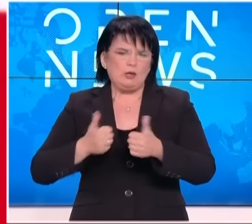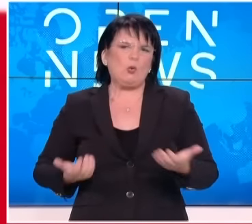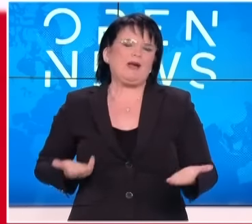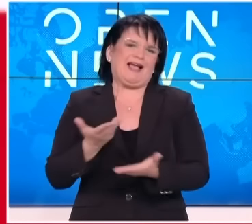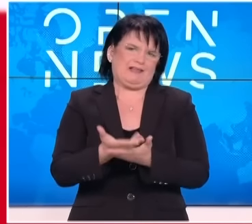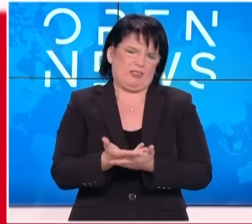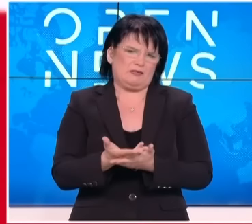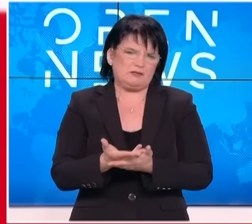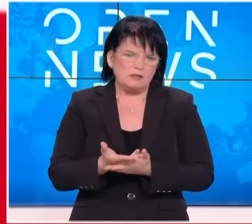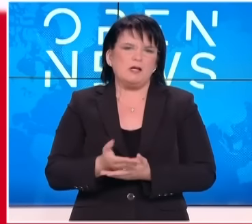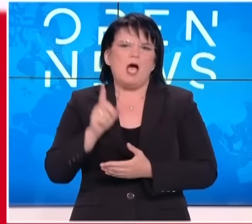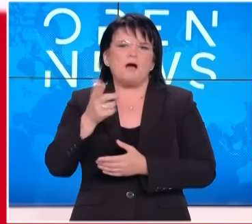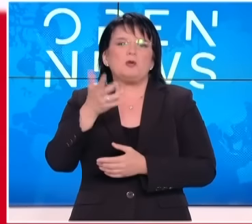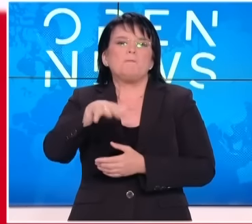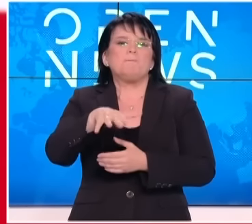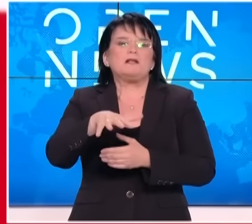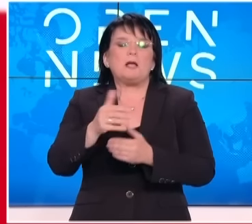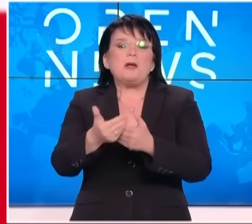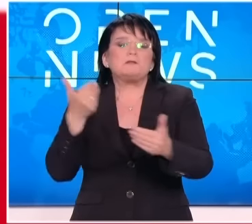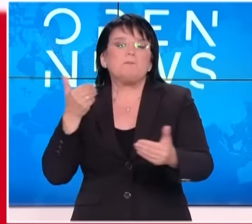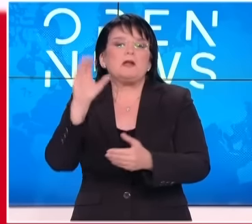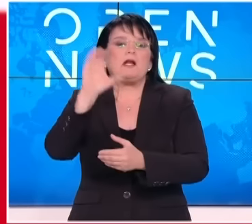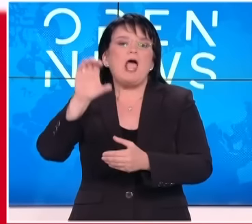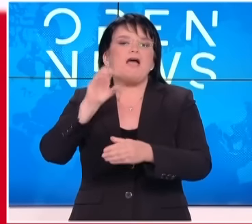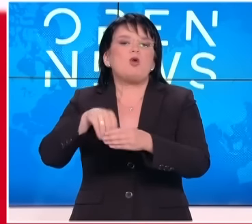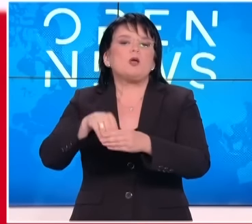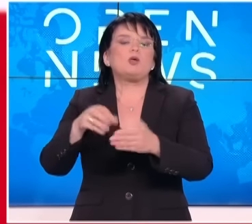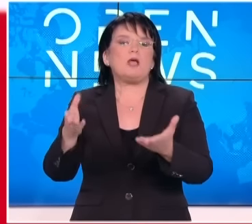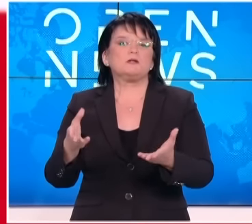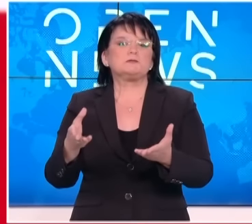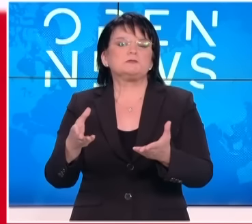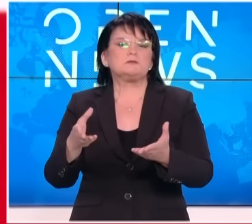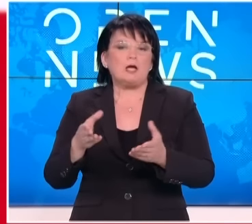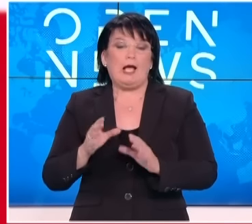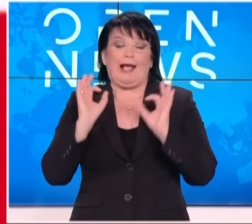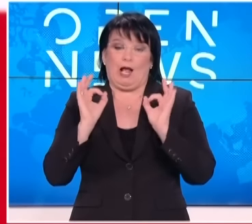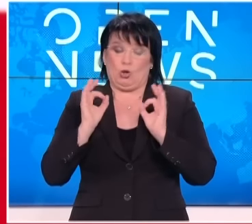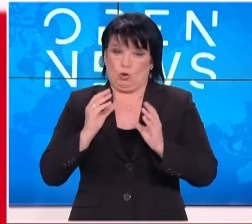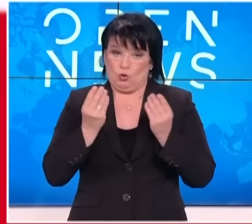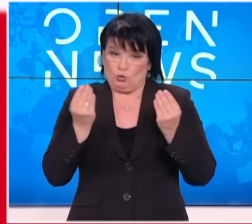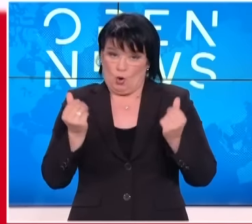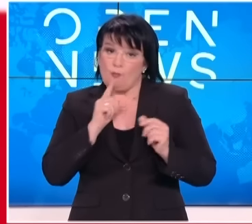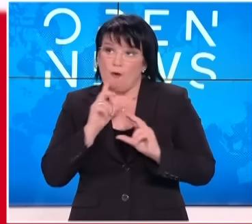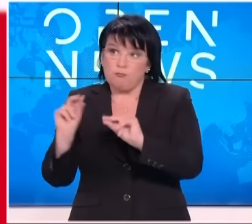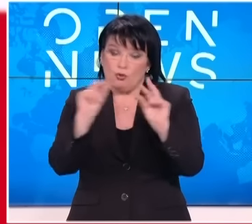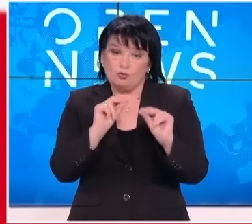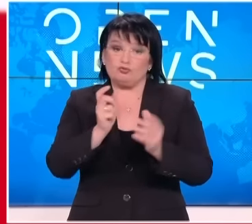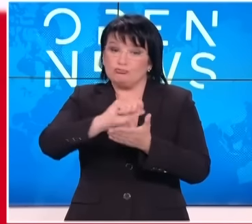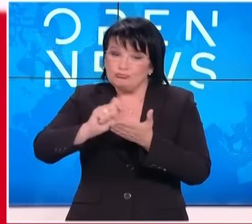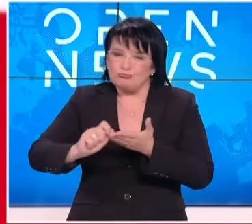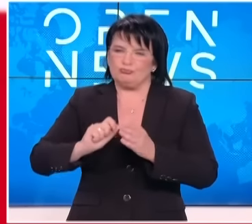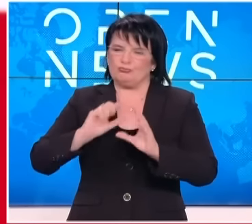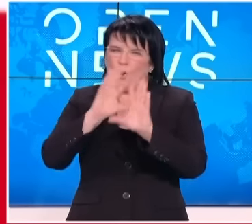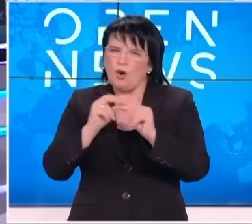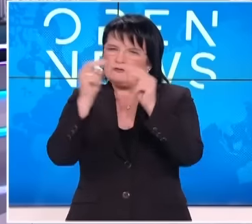πόθεν έσχες και το έκανε 5 μέρες πριν τις εκλογές και μάλιστα όχι με τον κανονικό τρόπο όπως όλοι με γραπτά με